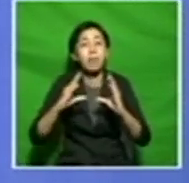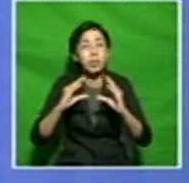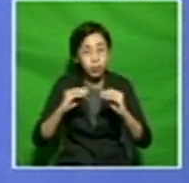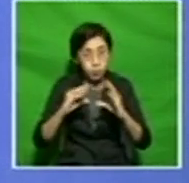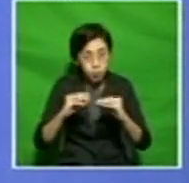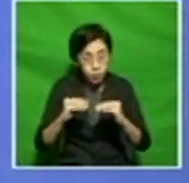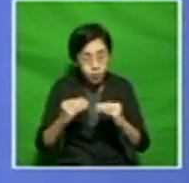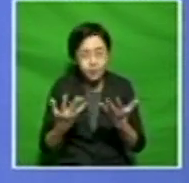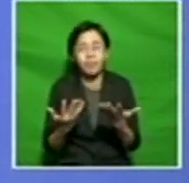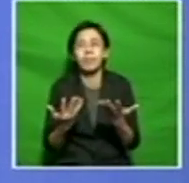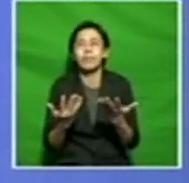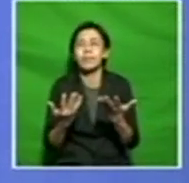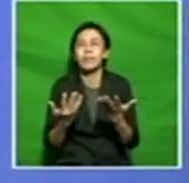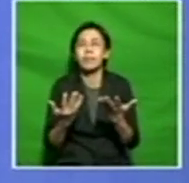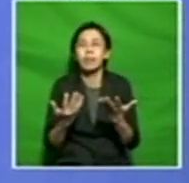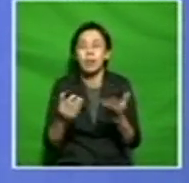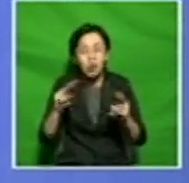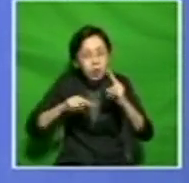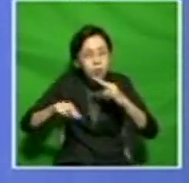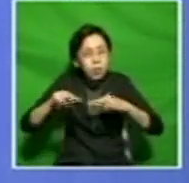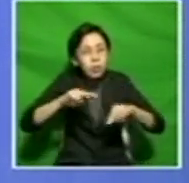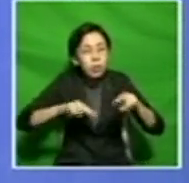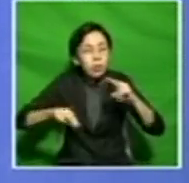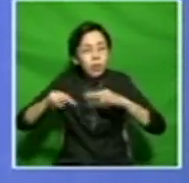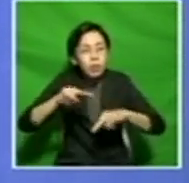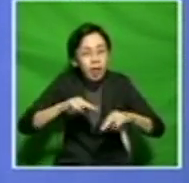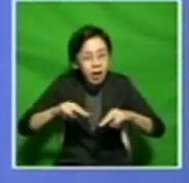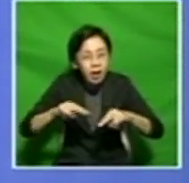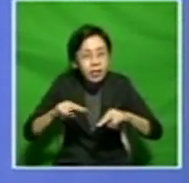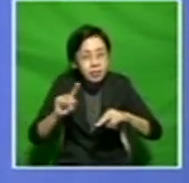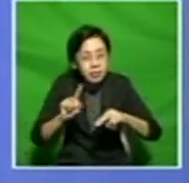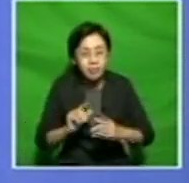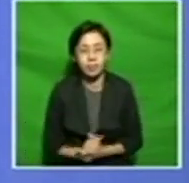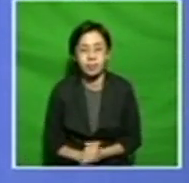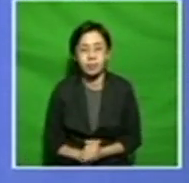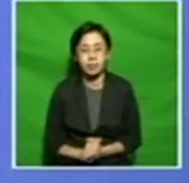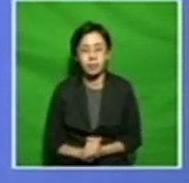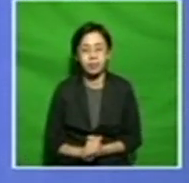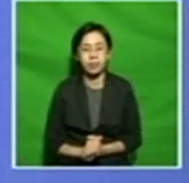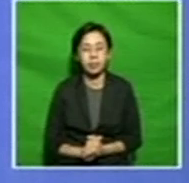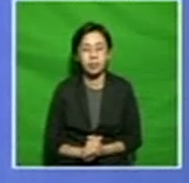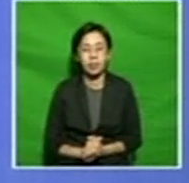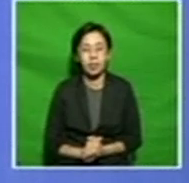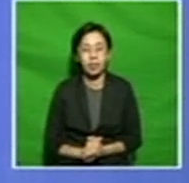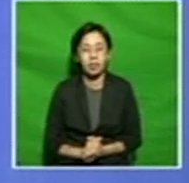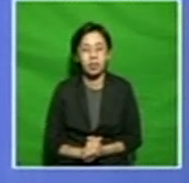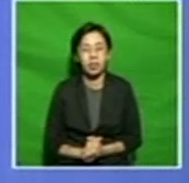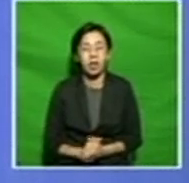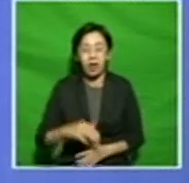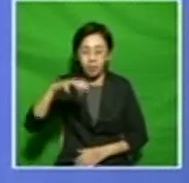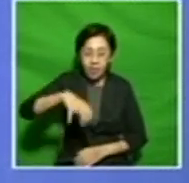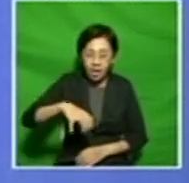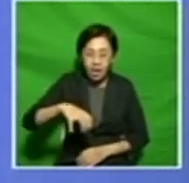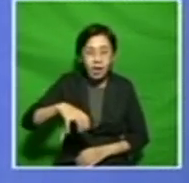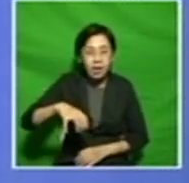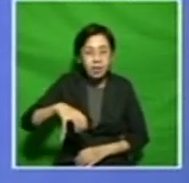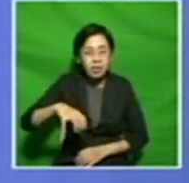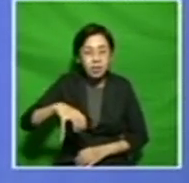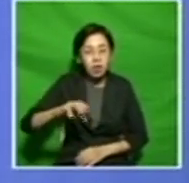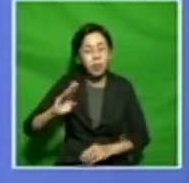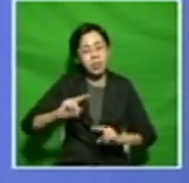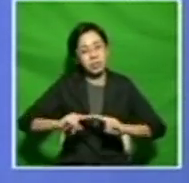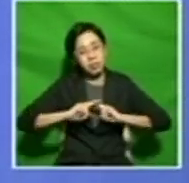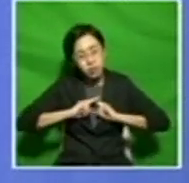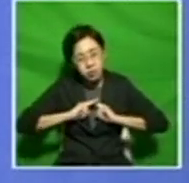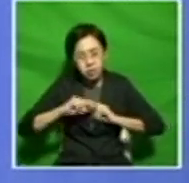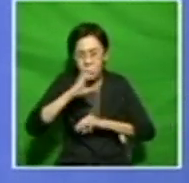เตรียมที่จะดูแลเรื่องการไปใช้อา อาคารของเอกชนหรือสถานที่ต่